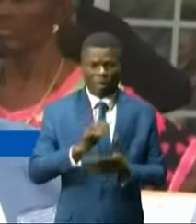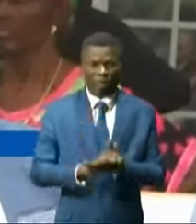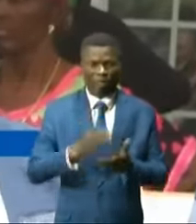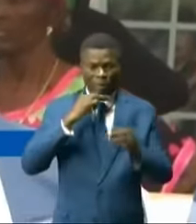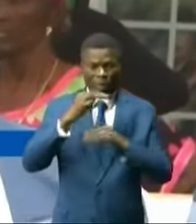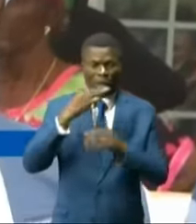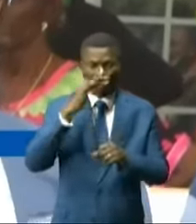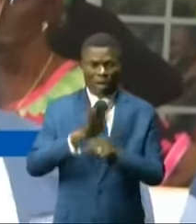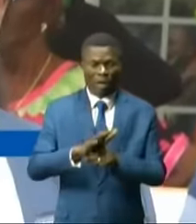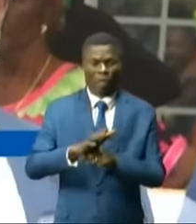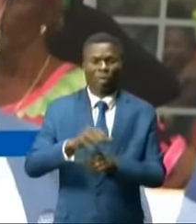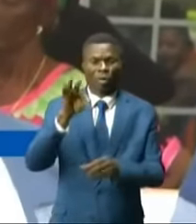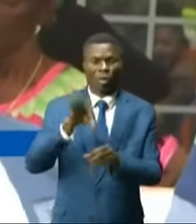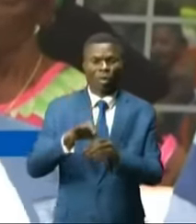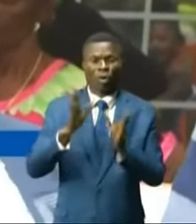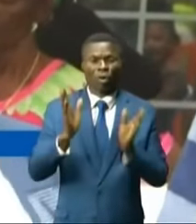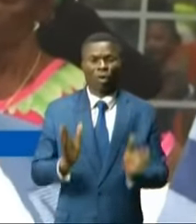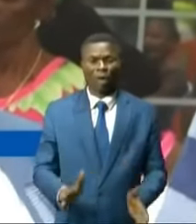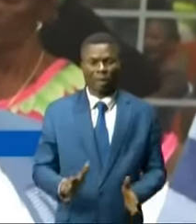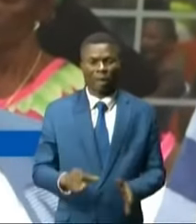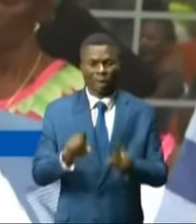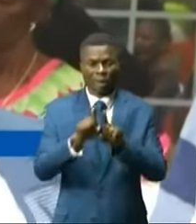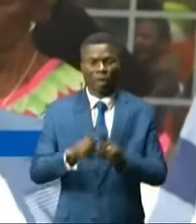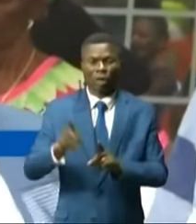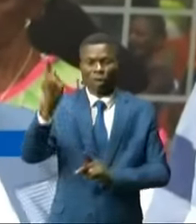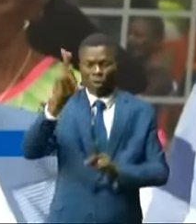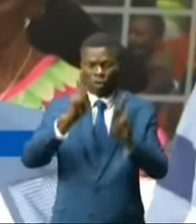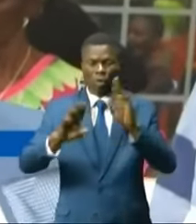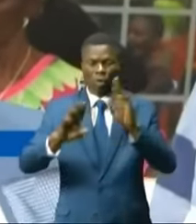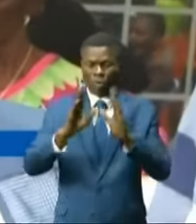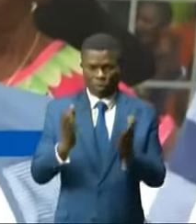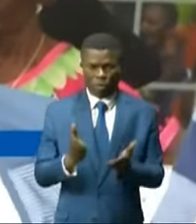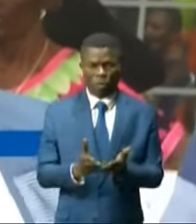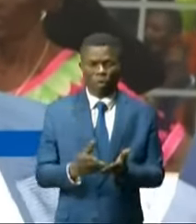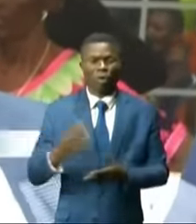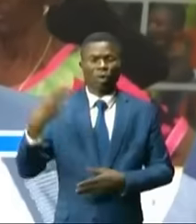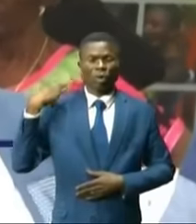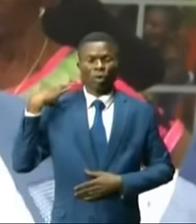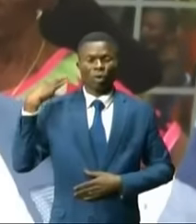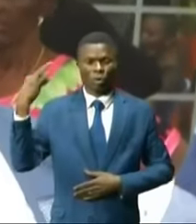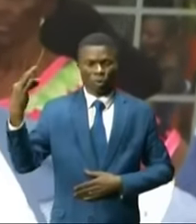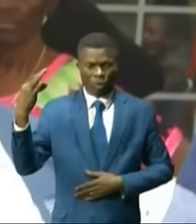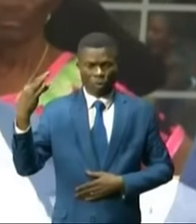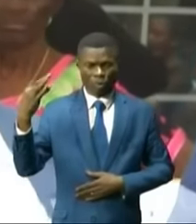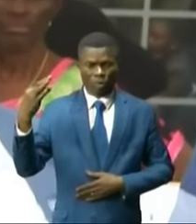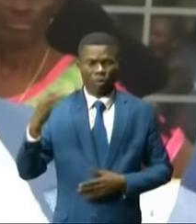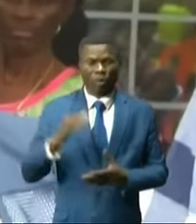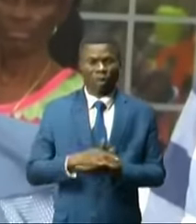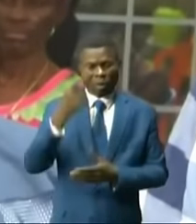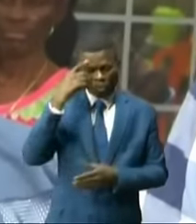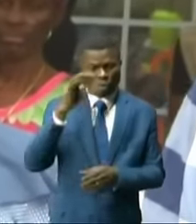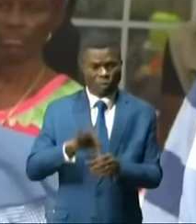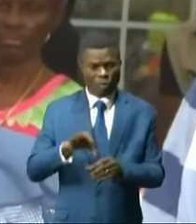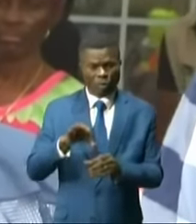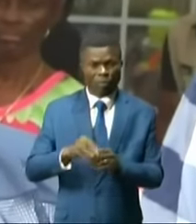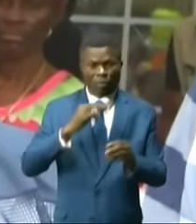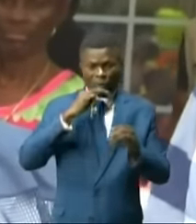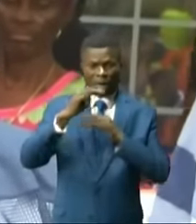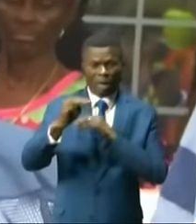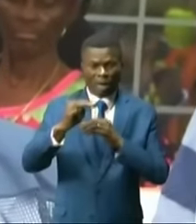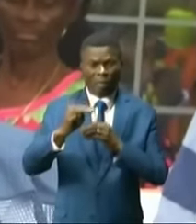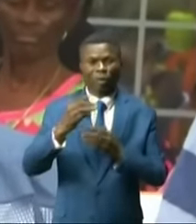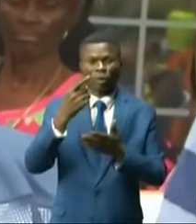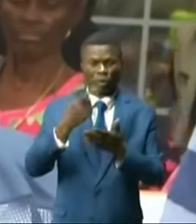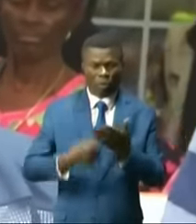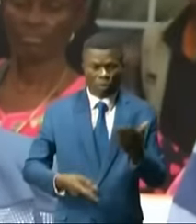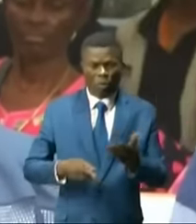aux électeurs, non seulement aux électeurs, mais aussi aux candidats, se préparent pour les scrutins. Les messages qui sont